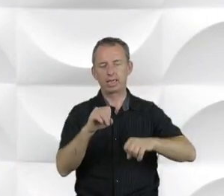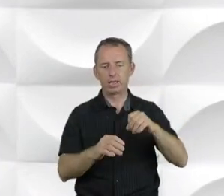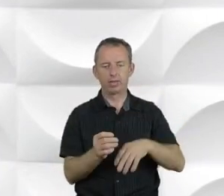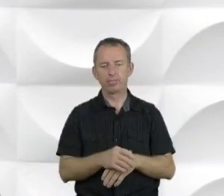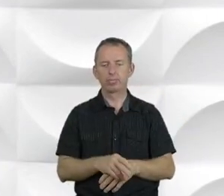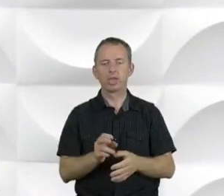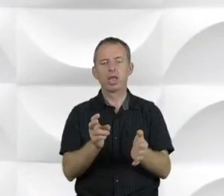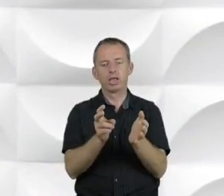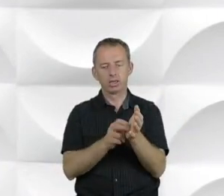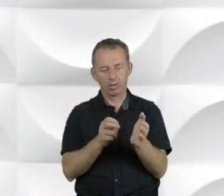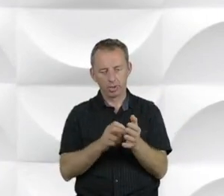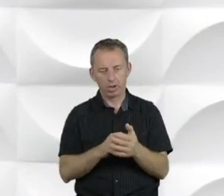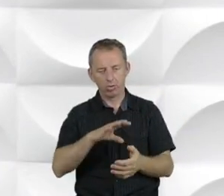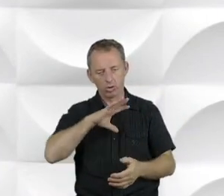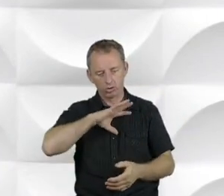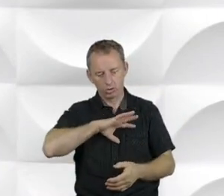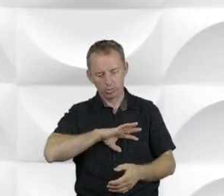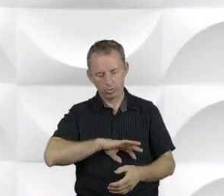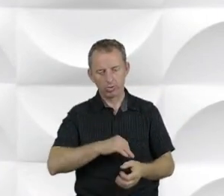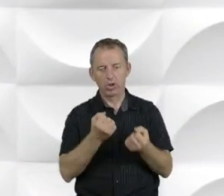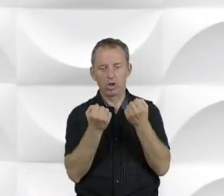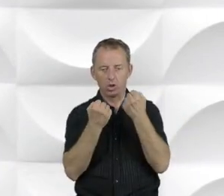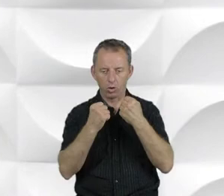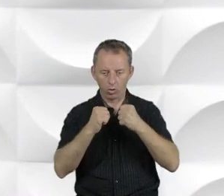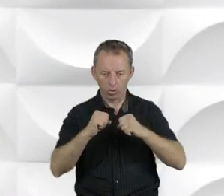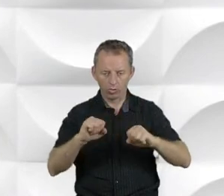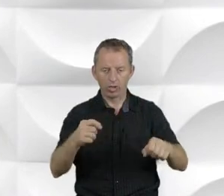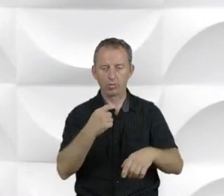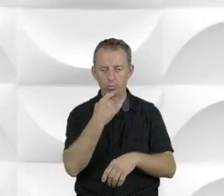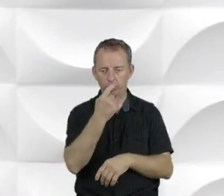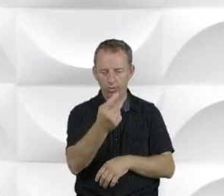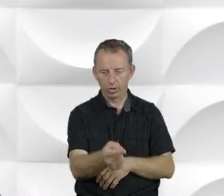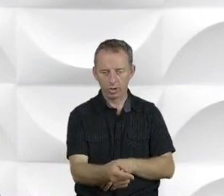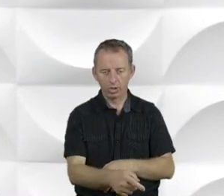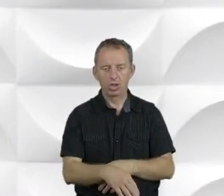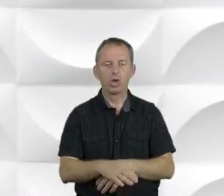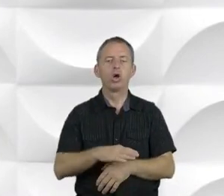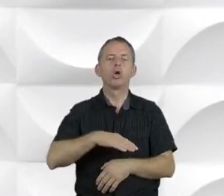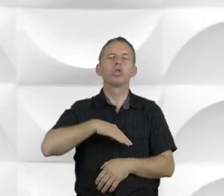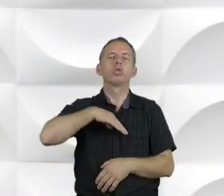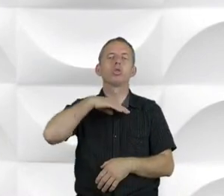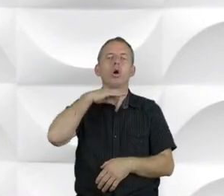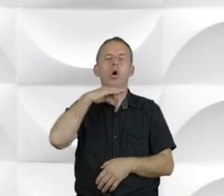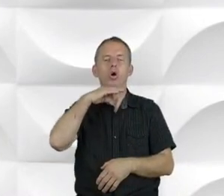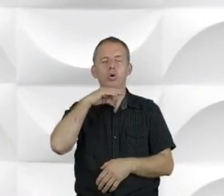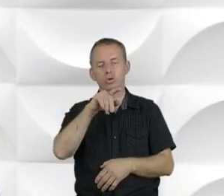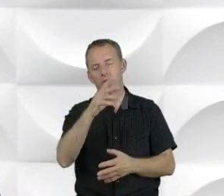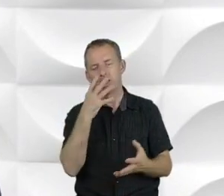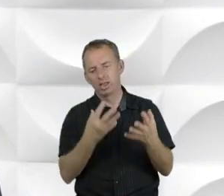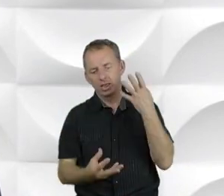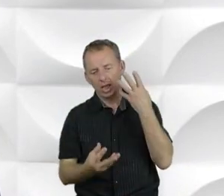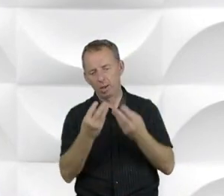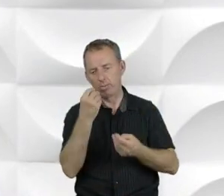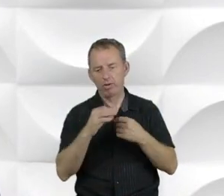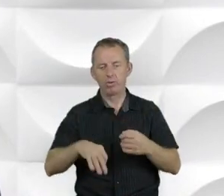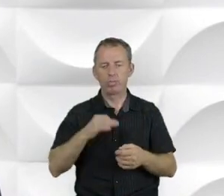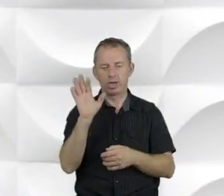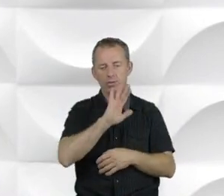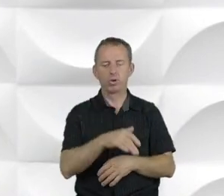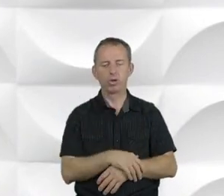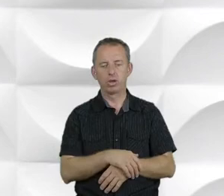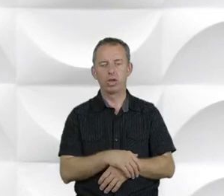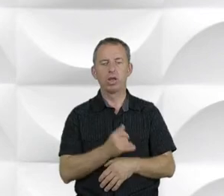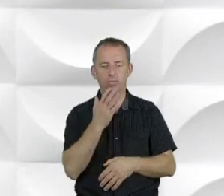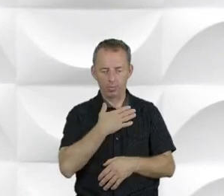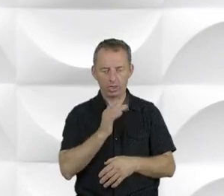Zabrakło im cierpliwości, odwagi, albo może powiedzieli: dość tej zabawy, Panie Boże. Jeżeli coś